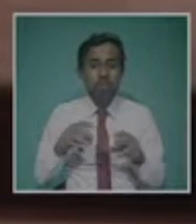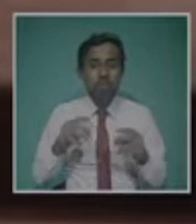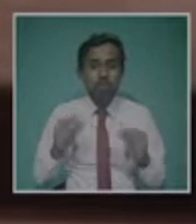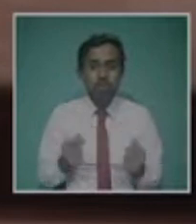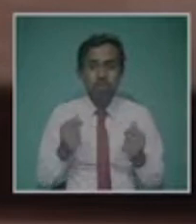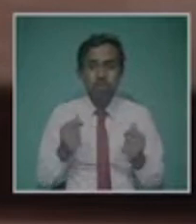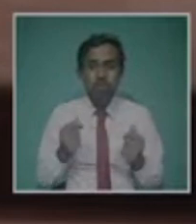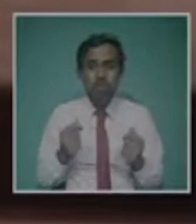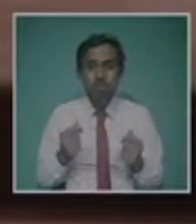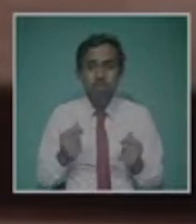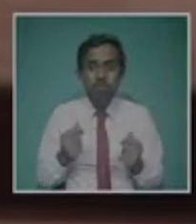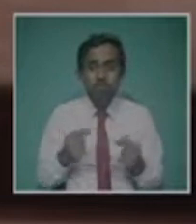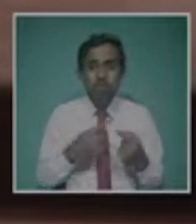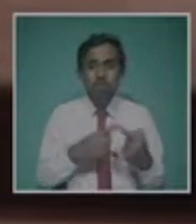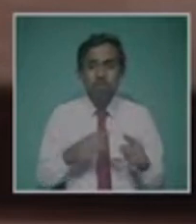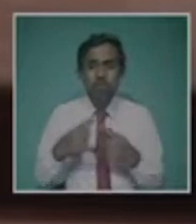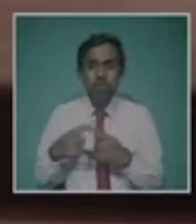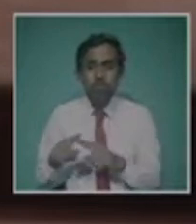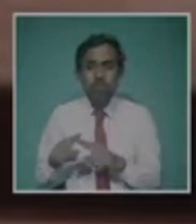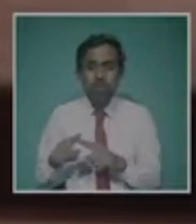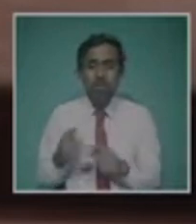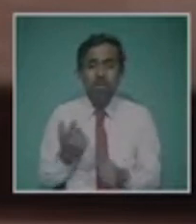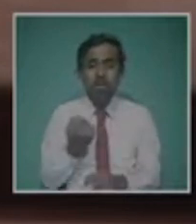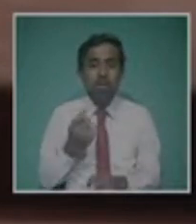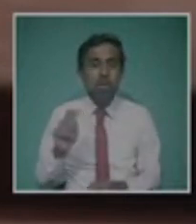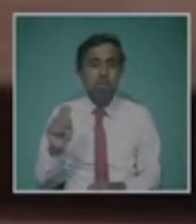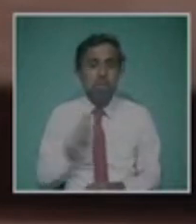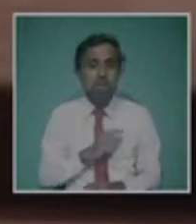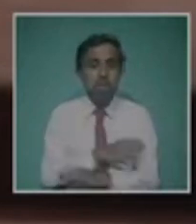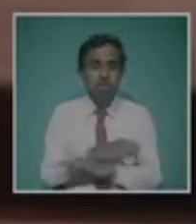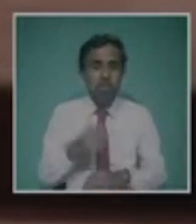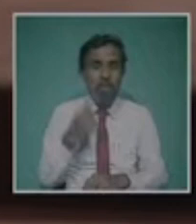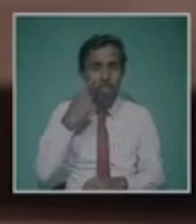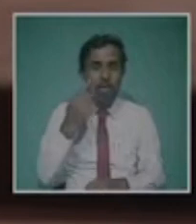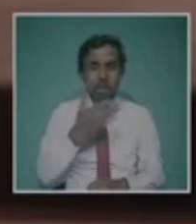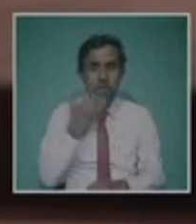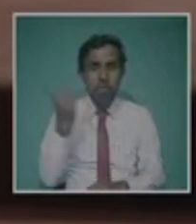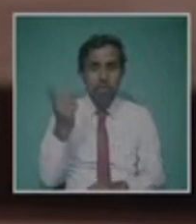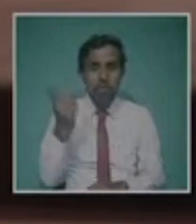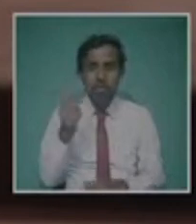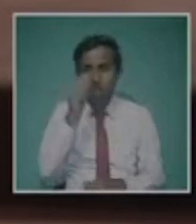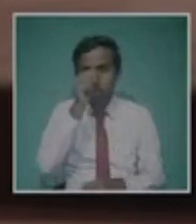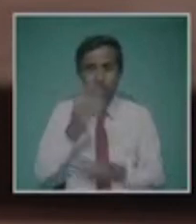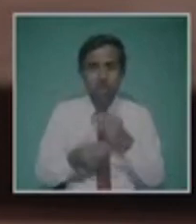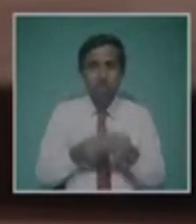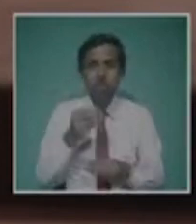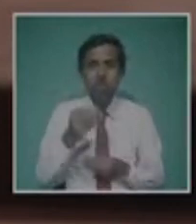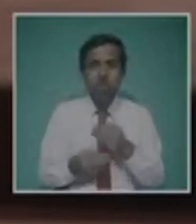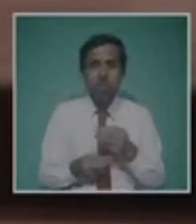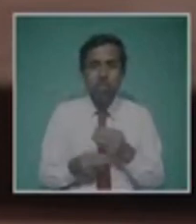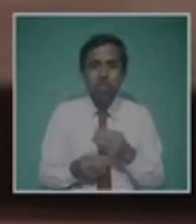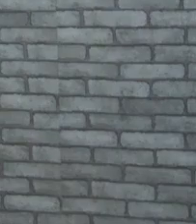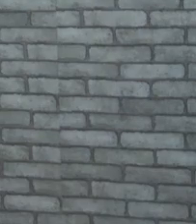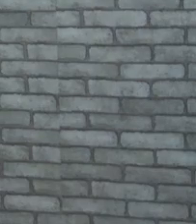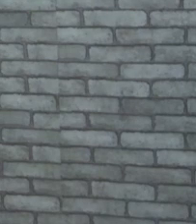படைத்தவர்கள் உருவாகின்றார்கள். அது எவ்வாறு என்பதை பார்க்கும் பொழுது இந்த வியாபாரிகளை ஏன் நாங்கள் கட்டுப்படுத்த முடியவில்லை என்பது தான்